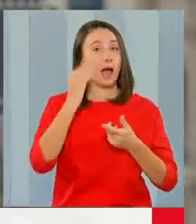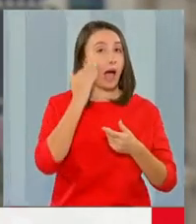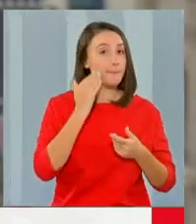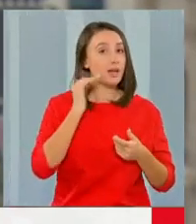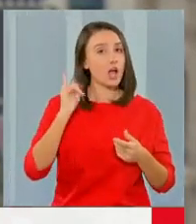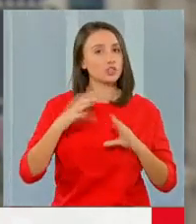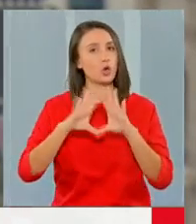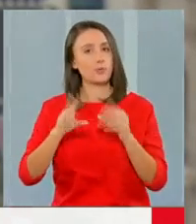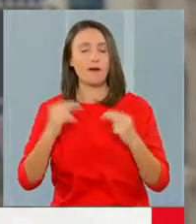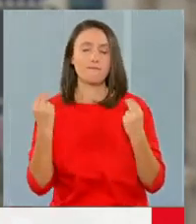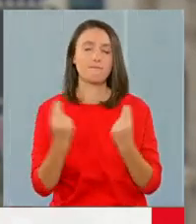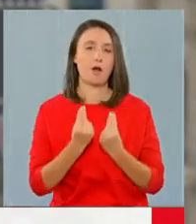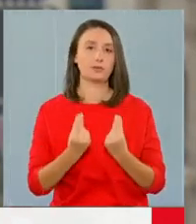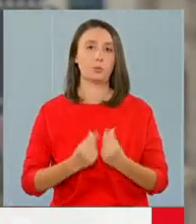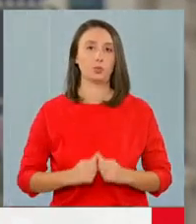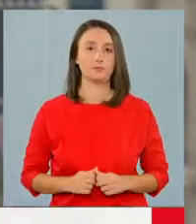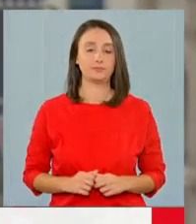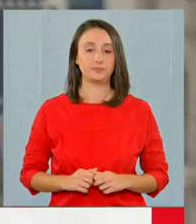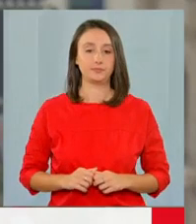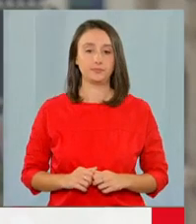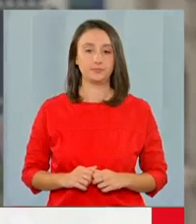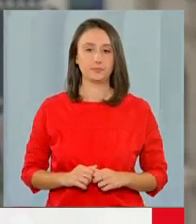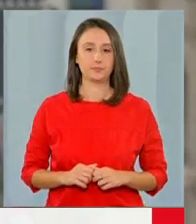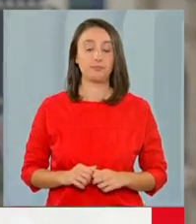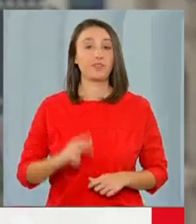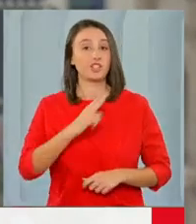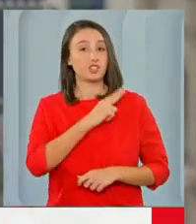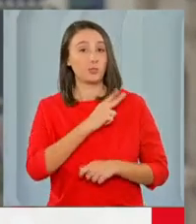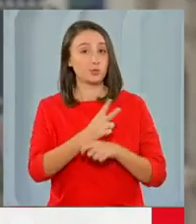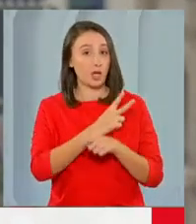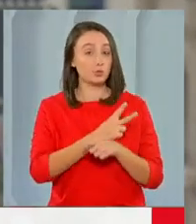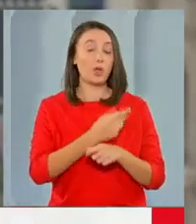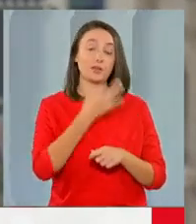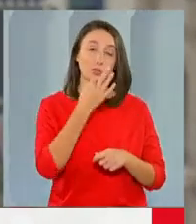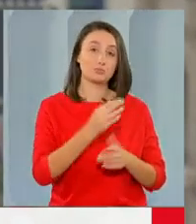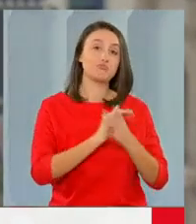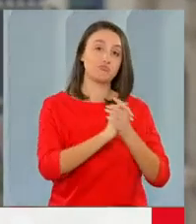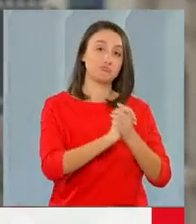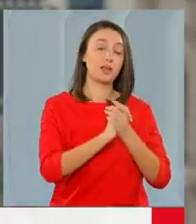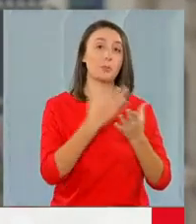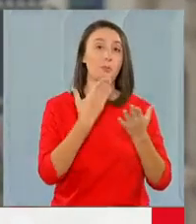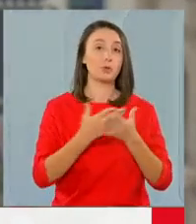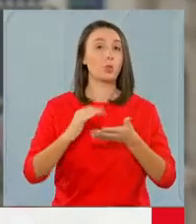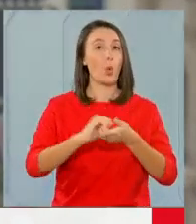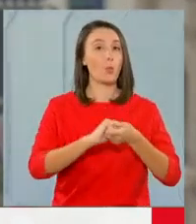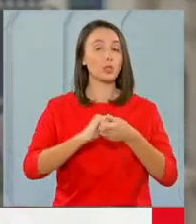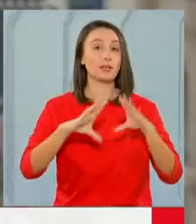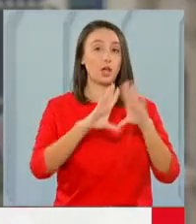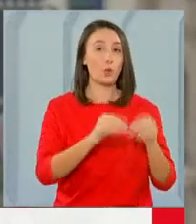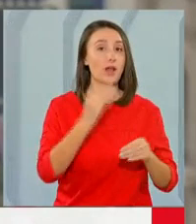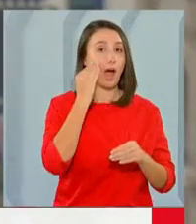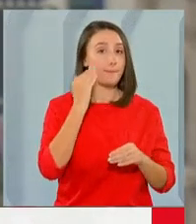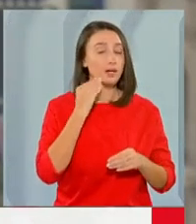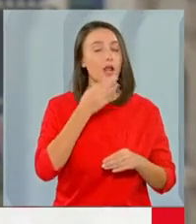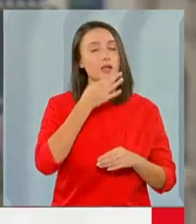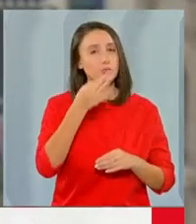este una extrem de puternică de asemenea șeful statului a lăudat și comunitatea românilor din Statele Unite și le a